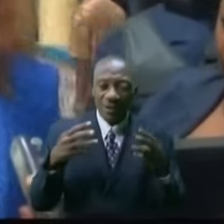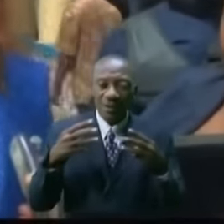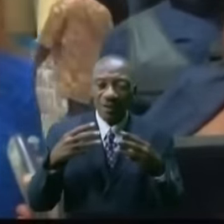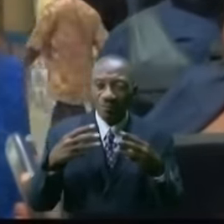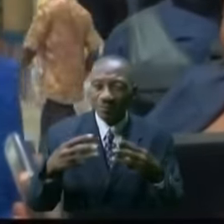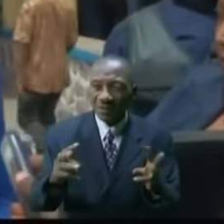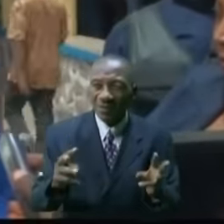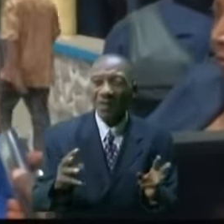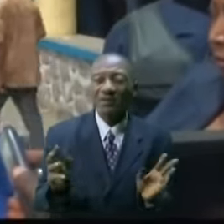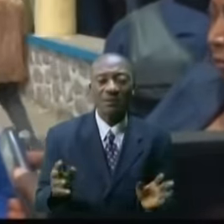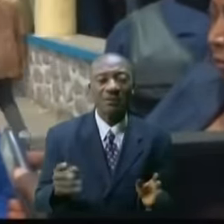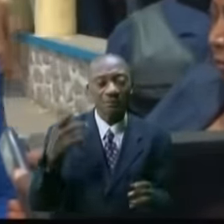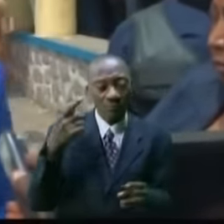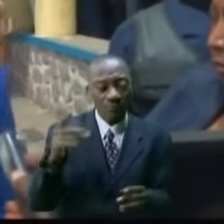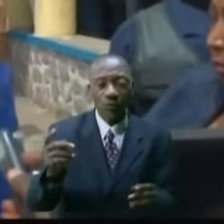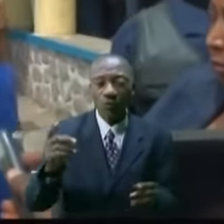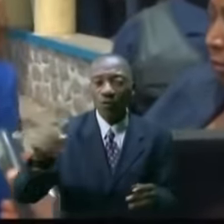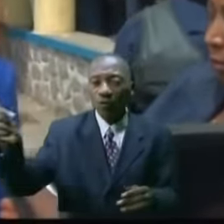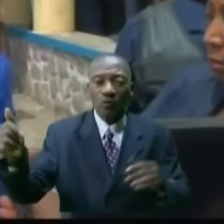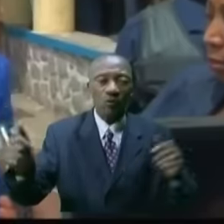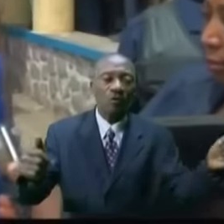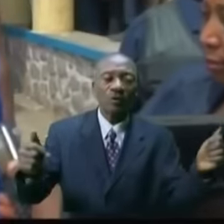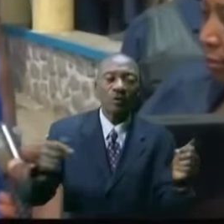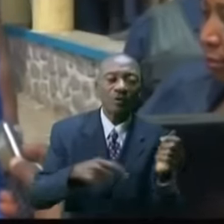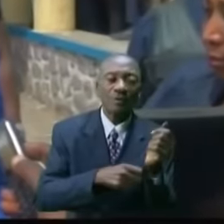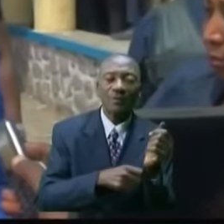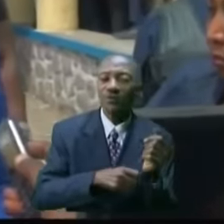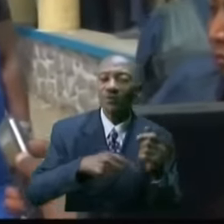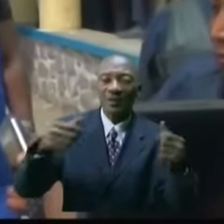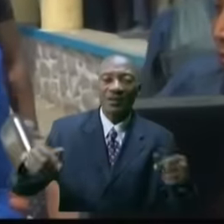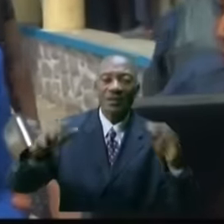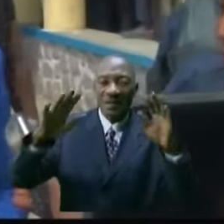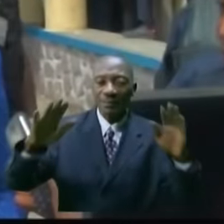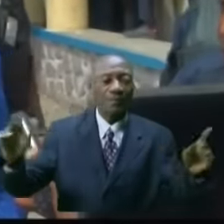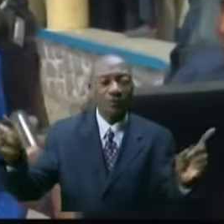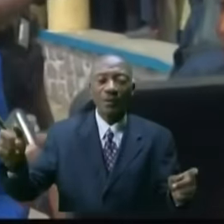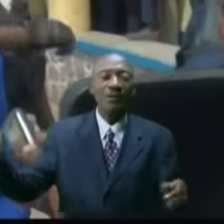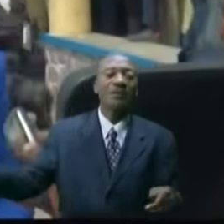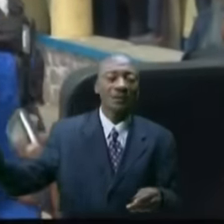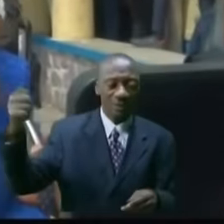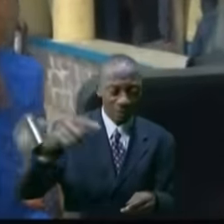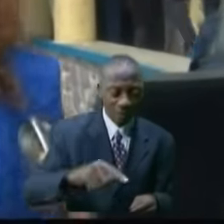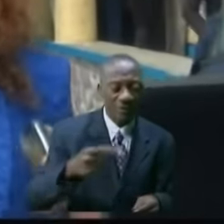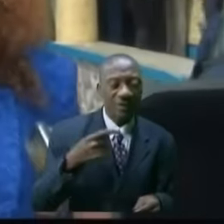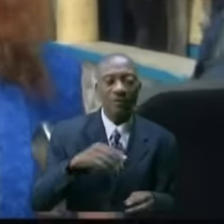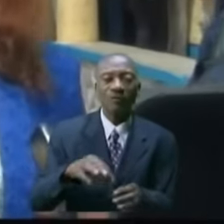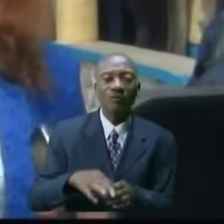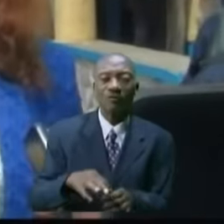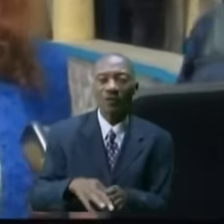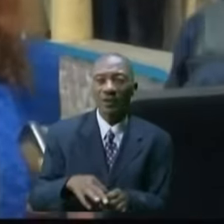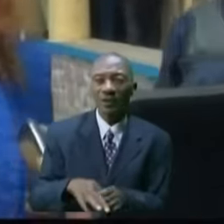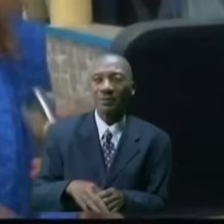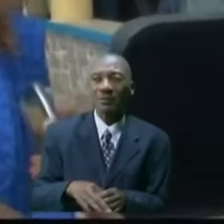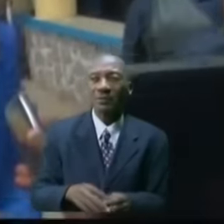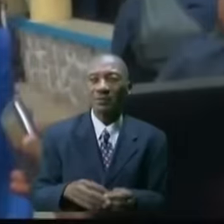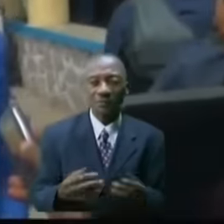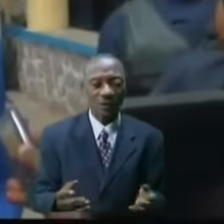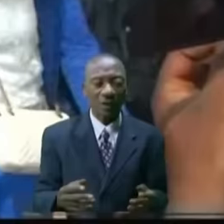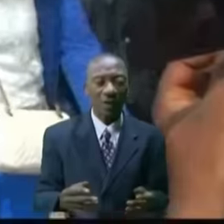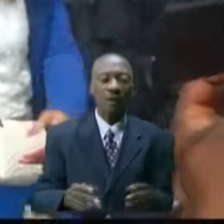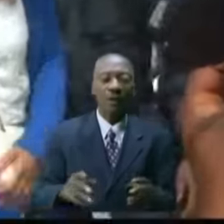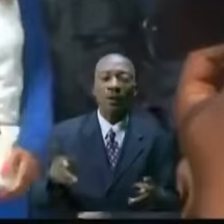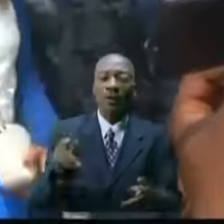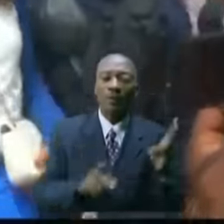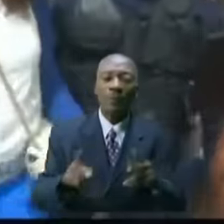à ces ennemis de la patrie qui n'ont pas cru aux élections et qui croyaient qu'il n'y aura pas élection. Ils sont étonnés de voir que la population congolaise s'est mobilisée en